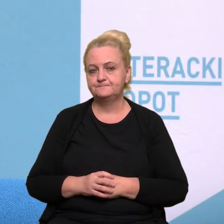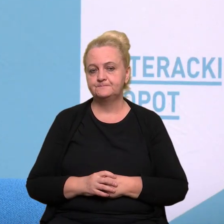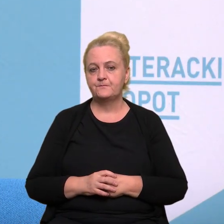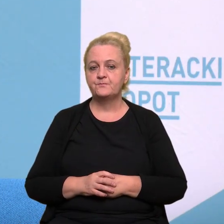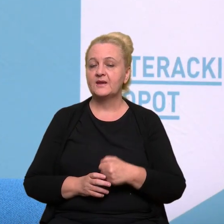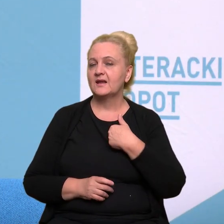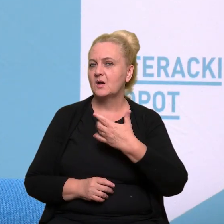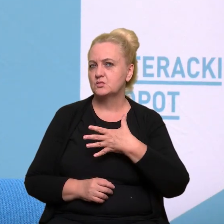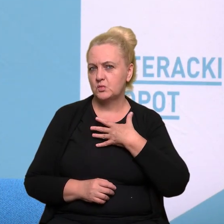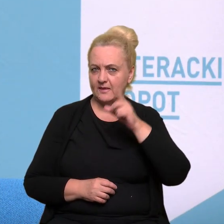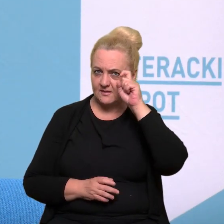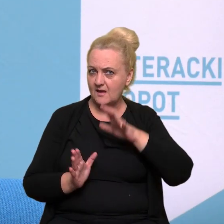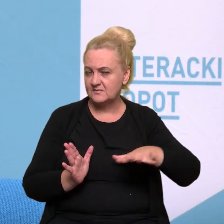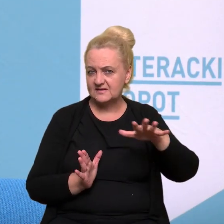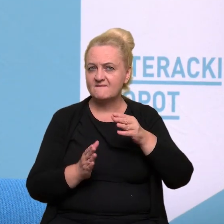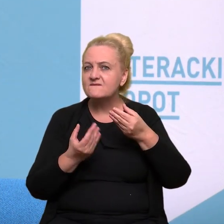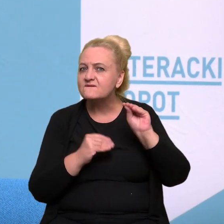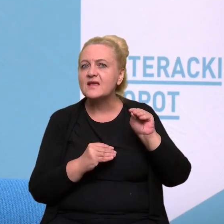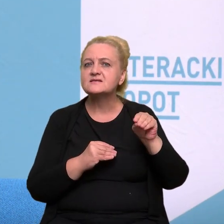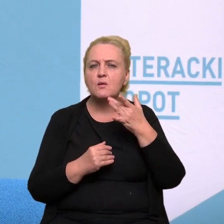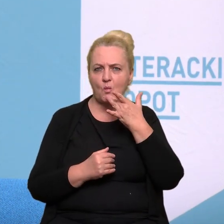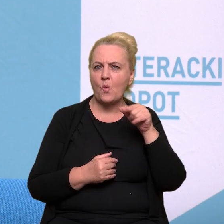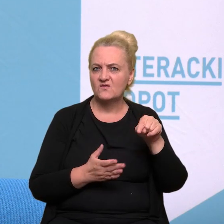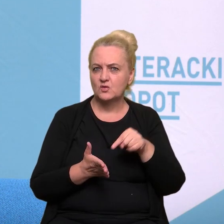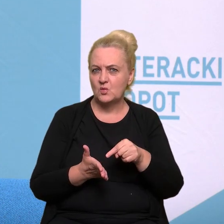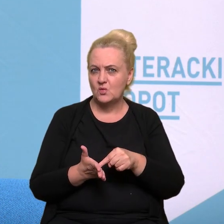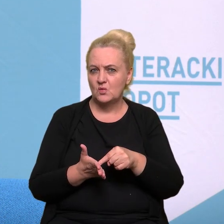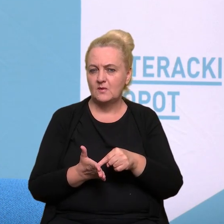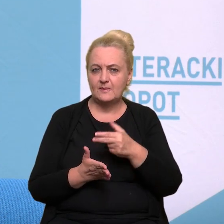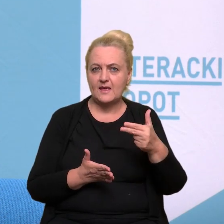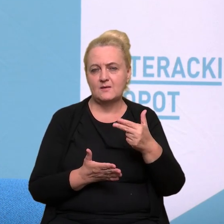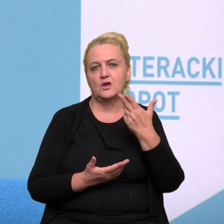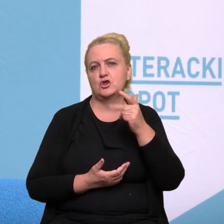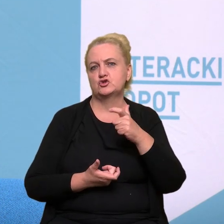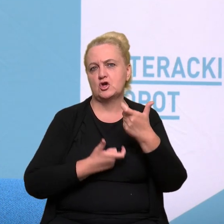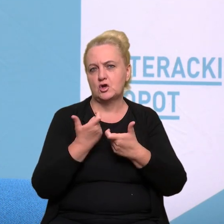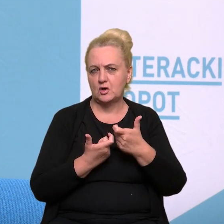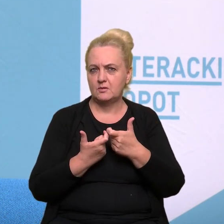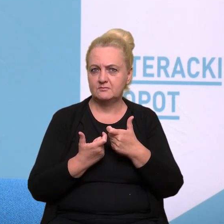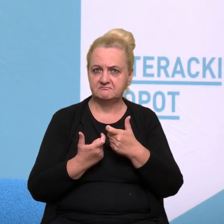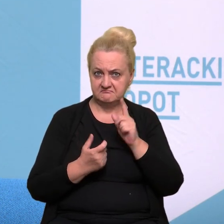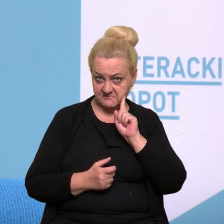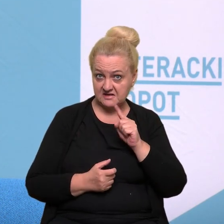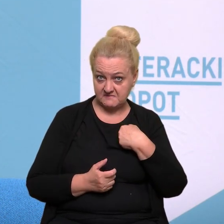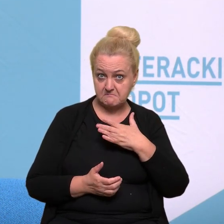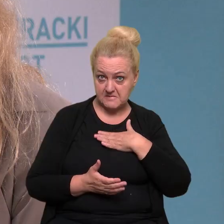Mam wrażenie, że w ogóle w Niemczech nawet więcej się mówi o tym niż robi. Czy przyznasz mi rację?